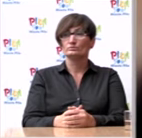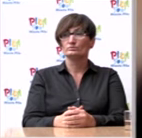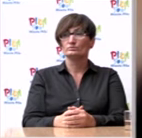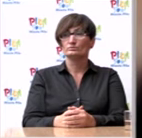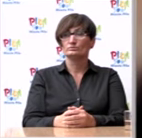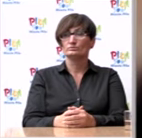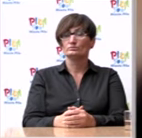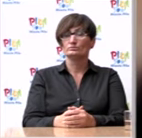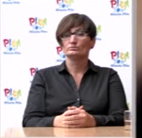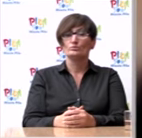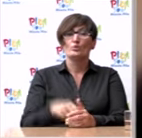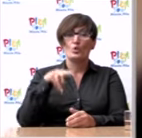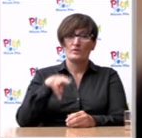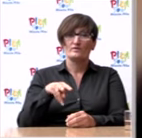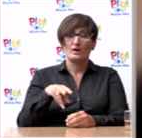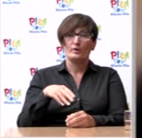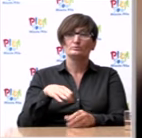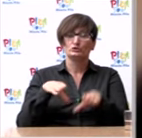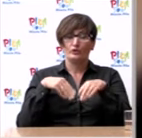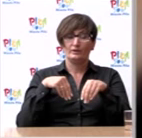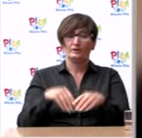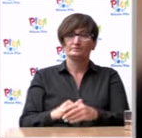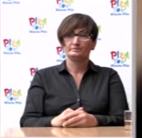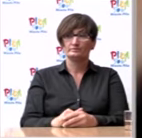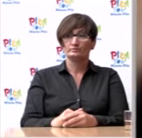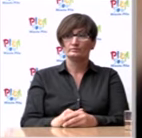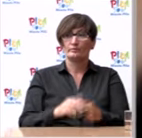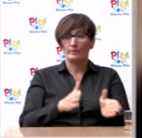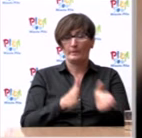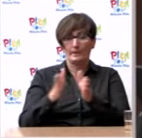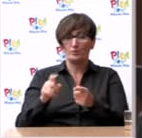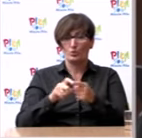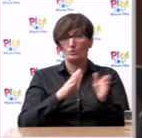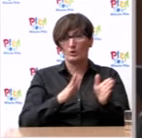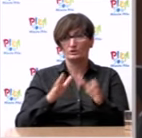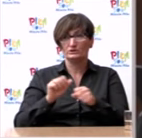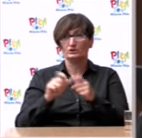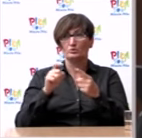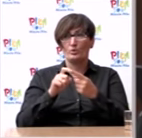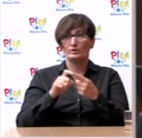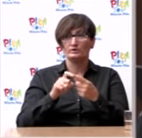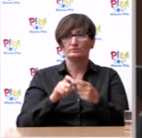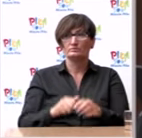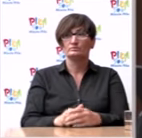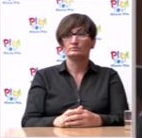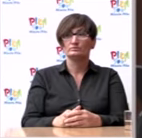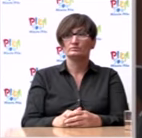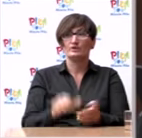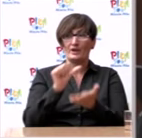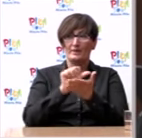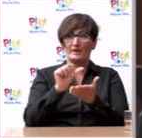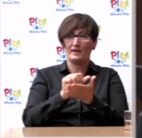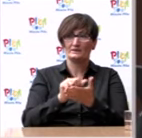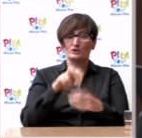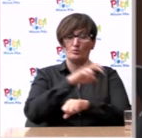Stwierdzam, że uchwała została przyjęta jednomyślnie. A teraz kolejny punkt porządku obrad. Jest to punkt 10. Projekt uchwały w sprawie wyrażenia woli